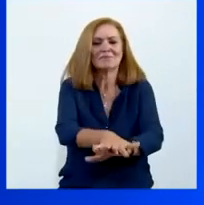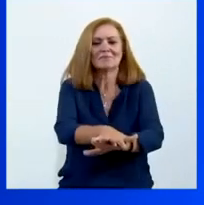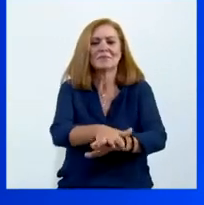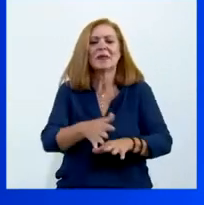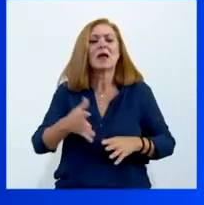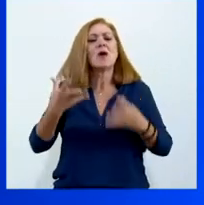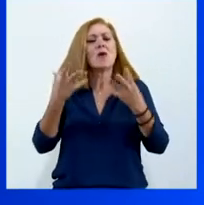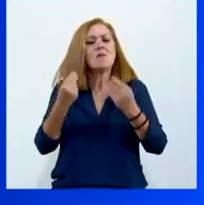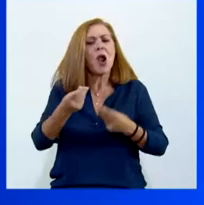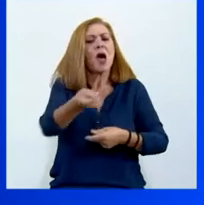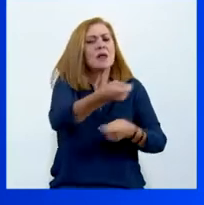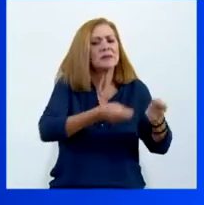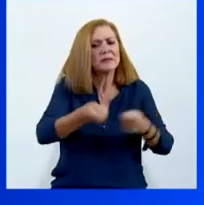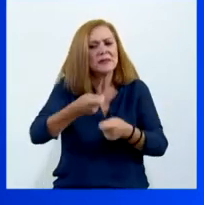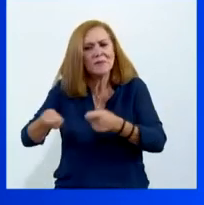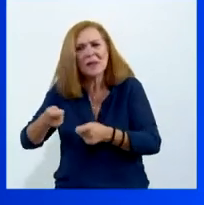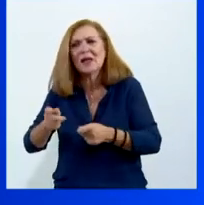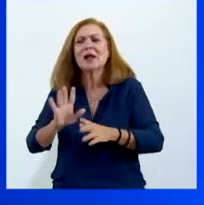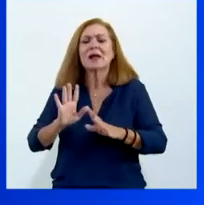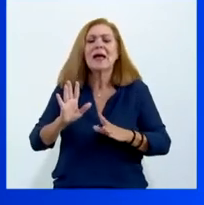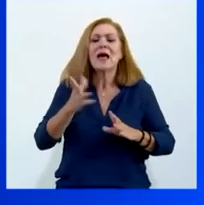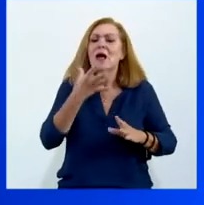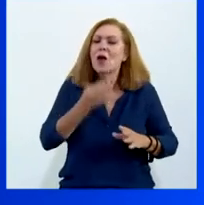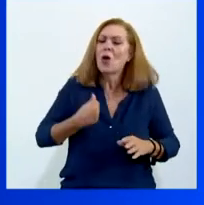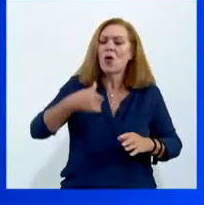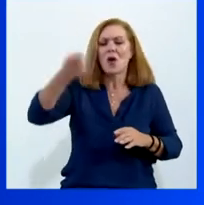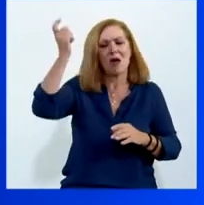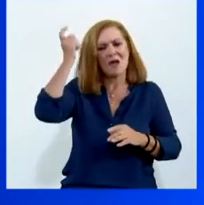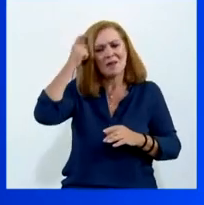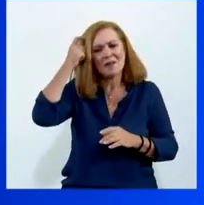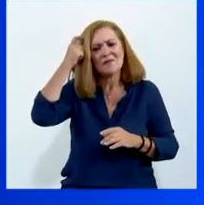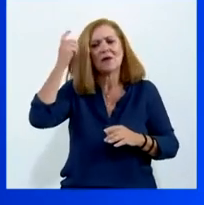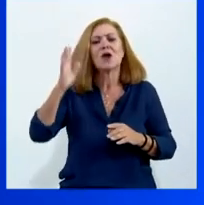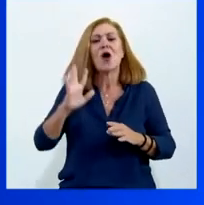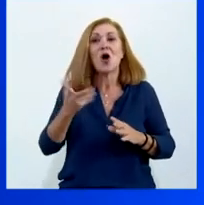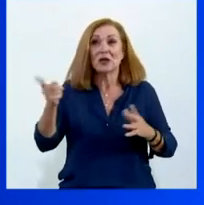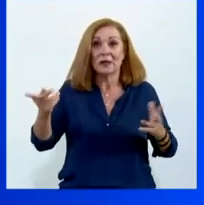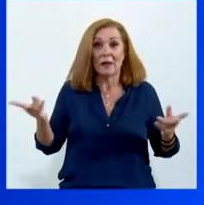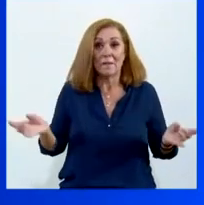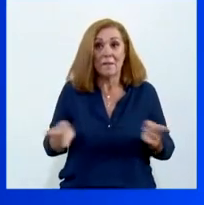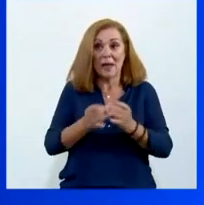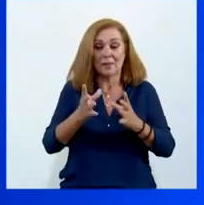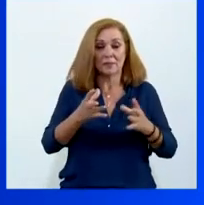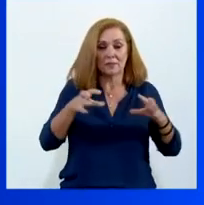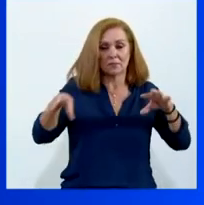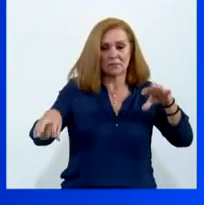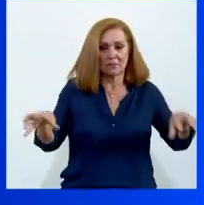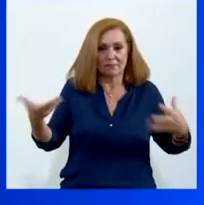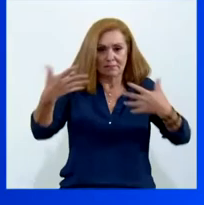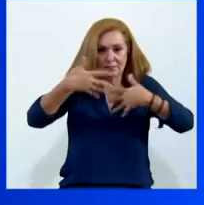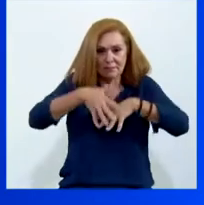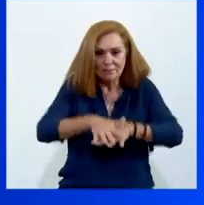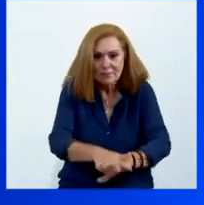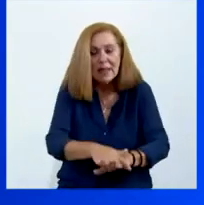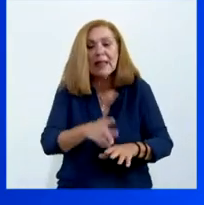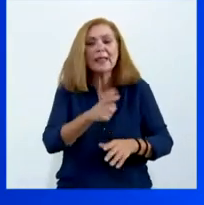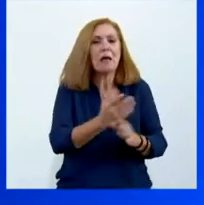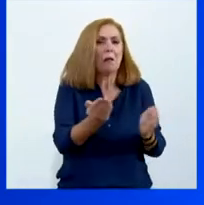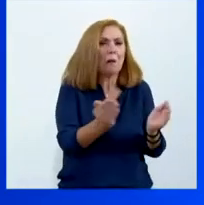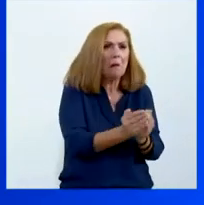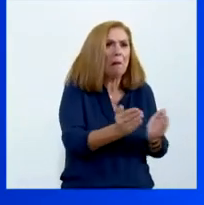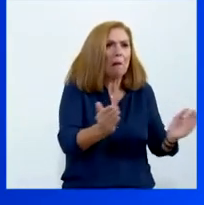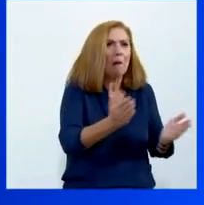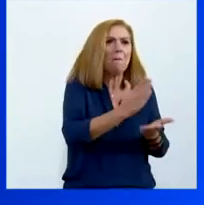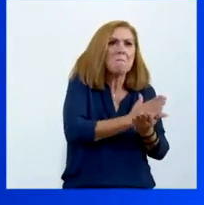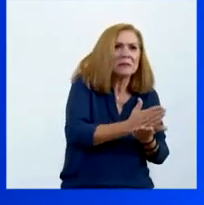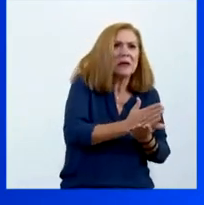επιχειρήσεων ασχέτως μεγέθους. Γιατί ακριβώς αναγνωρίζουμε ότι οι συγχωνεύσεις και το μέγεθος των επιχειρήσεων είναι